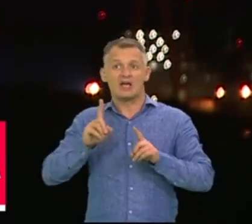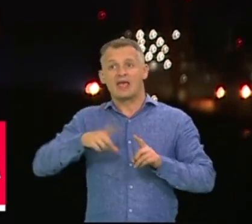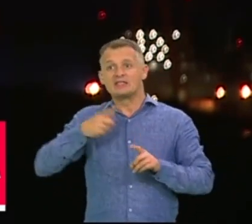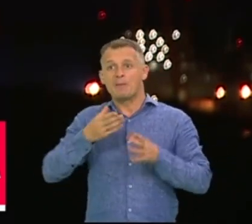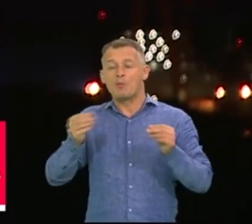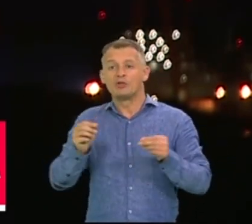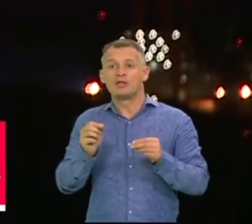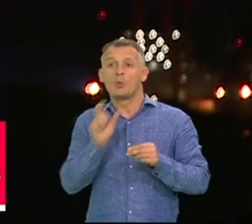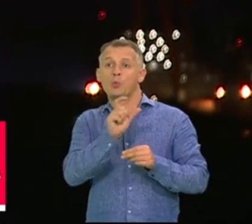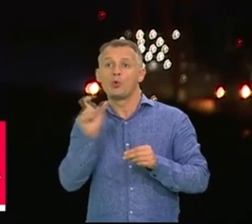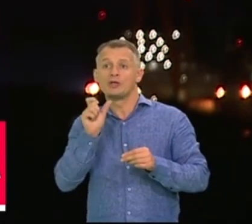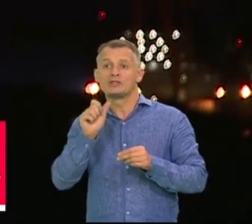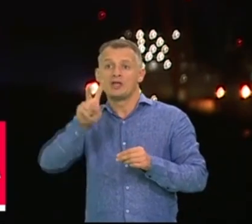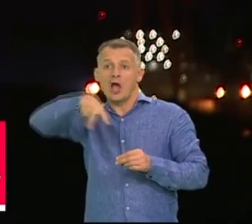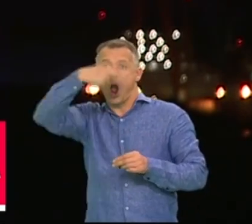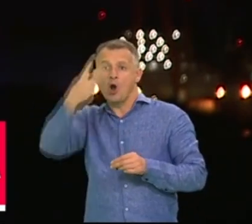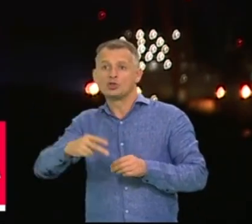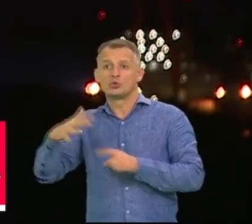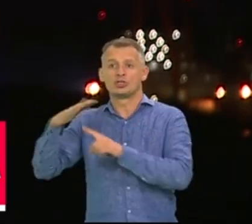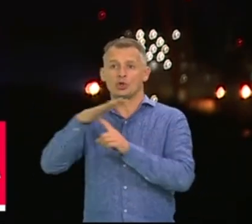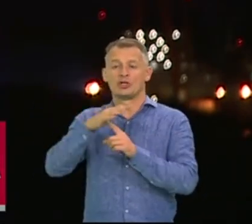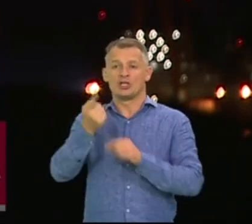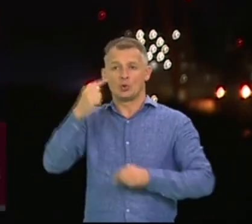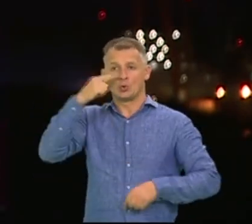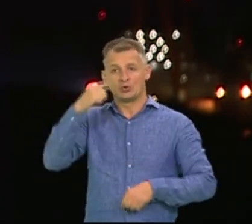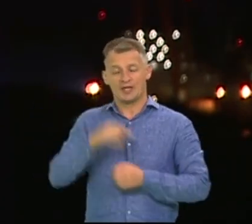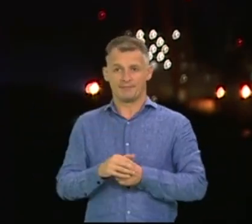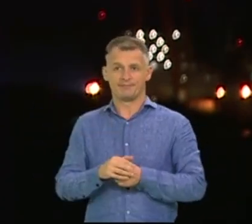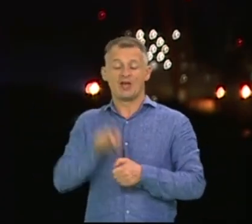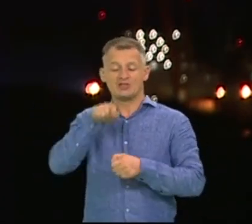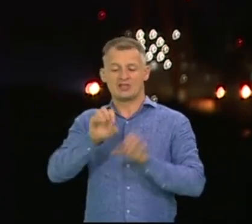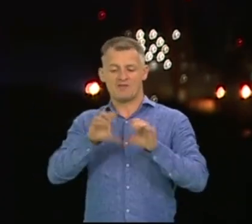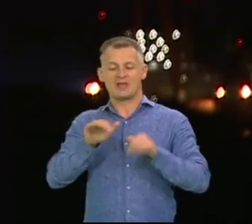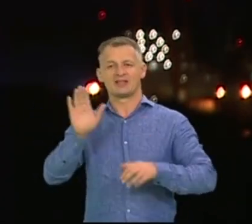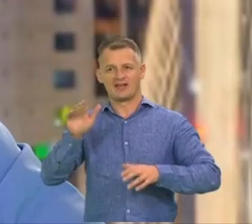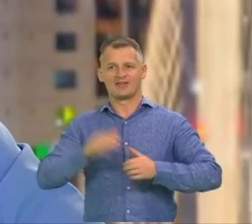rămășițe ale dronelor rusești. Acestea au fost informațiile. La revedere!